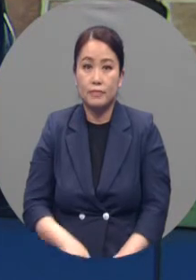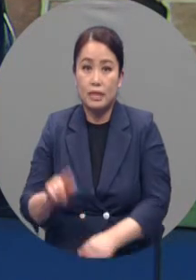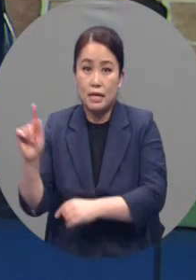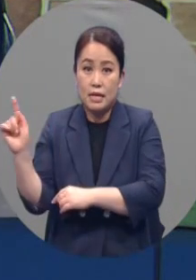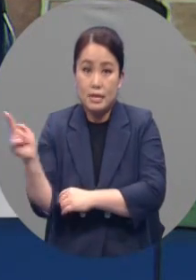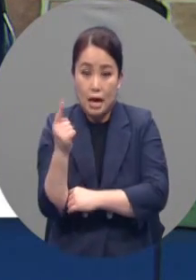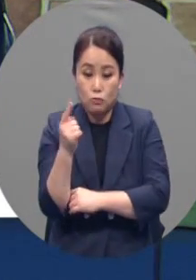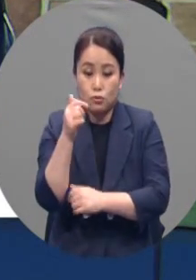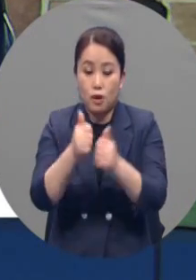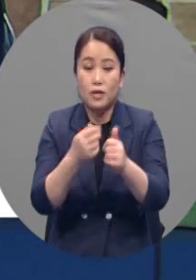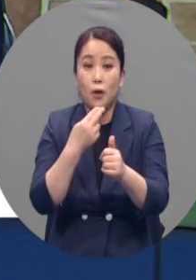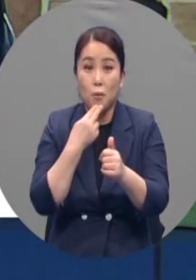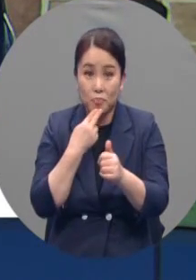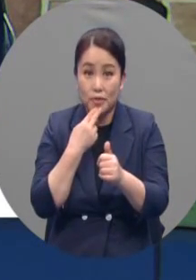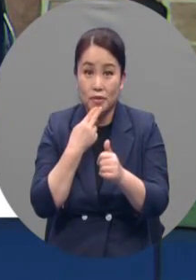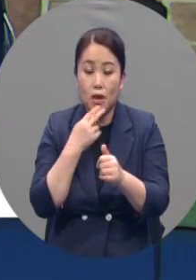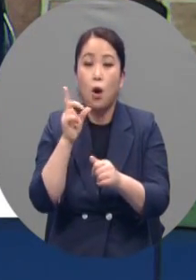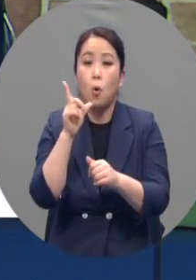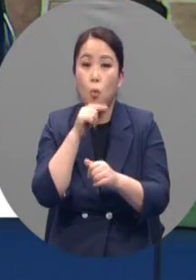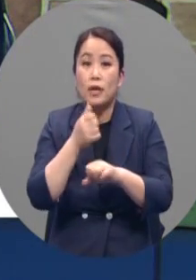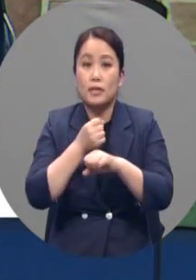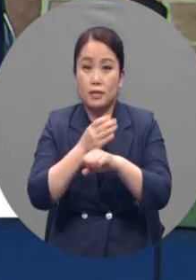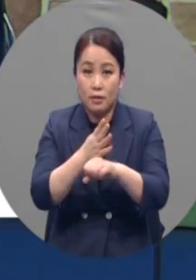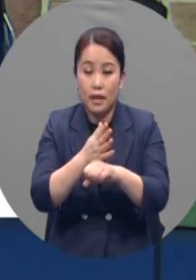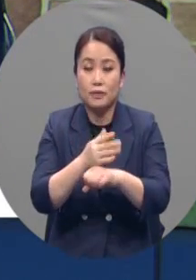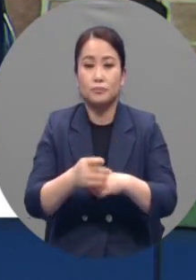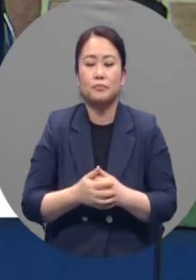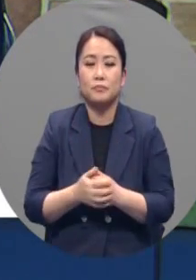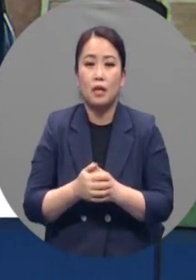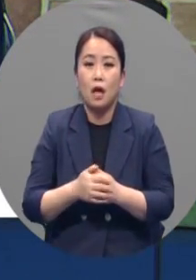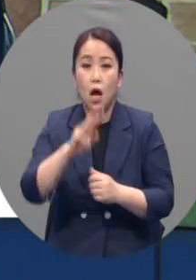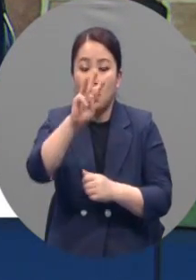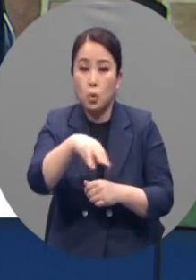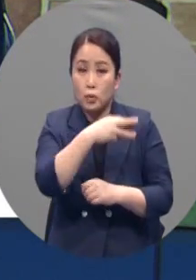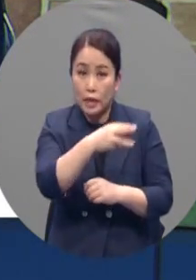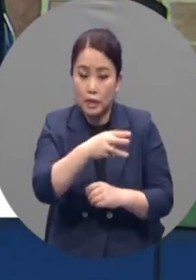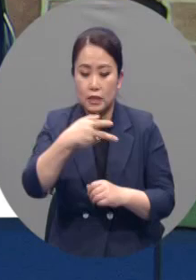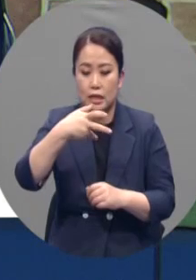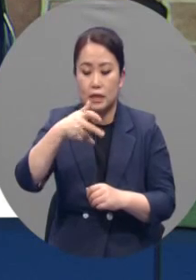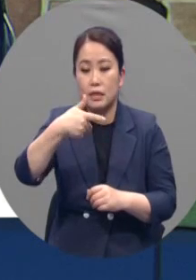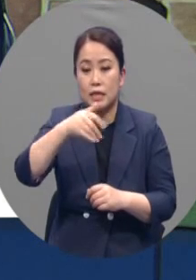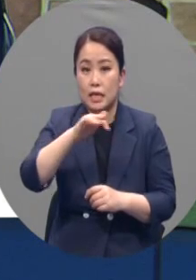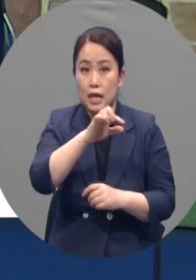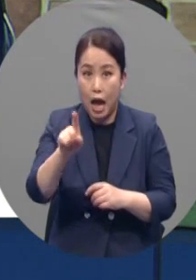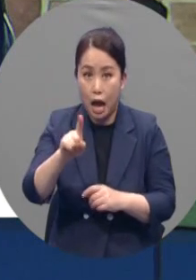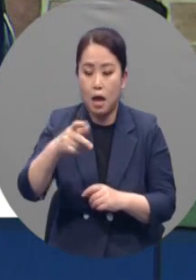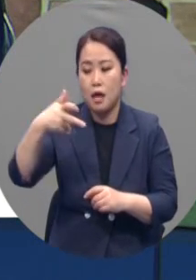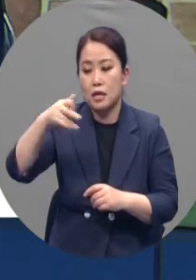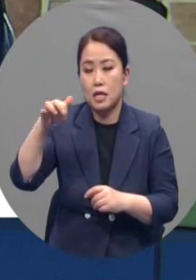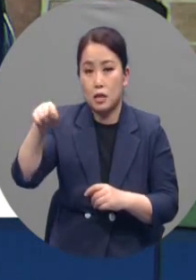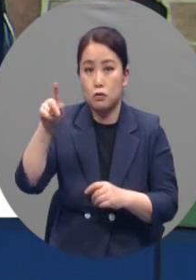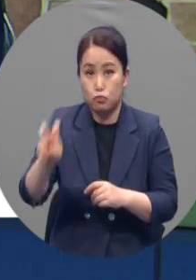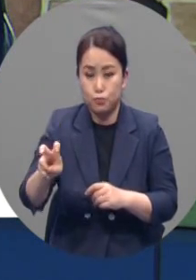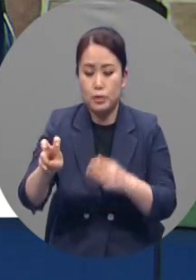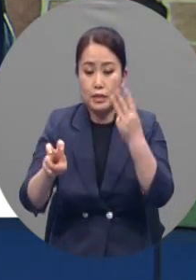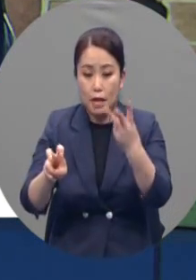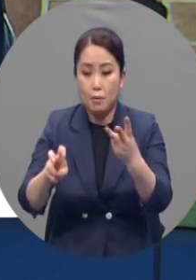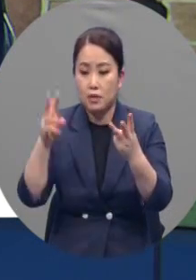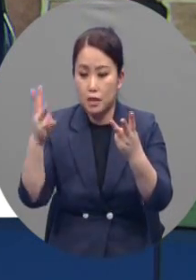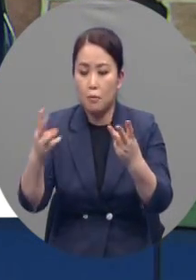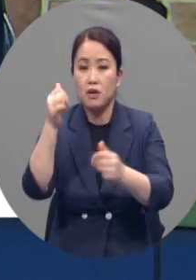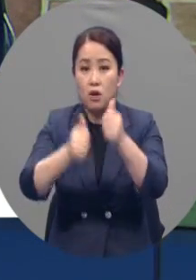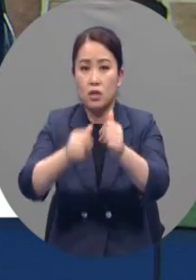야구 없는 월요일에 전해드리는 프로야구 소식입니다. 롯데는 기아와 키움과의 3연전에서 두 번 연속